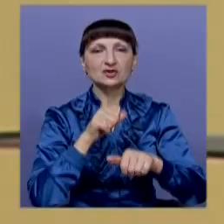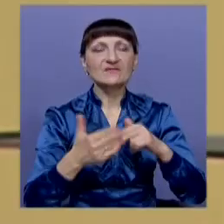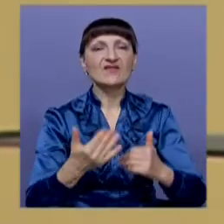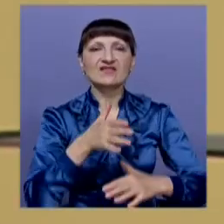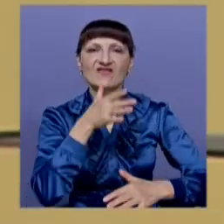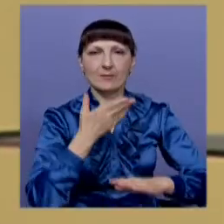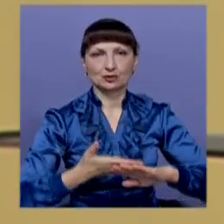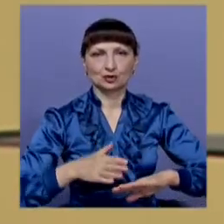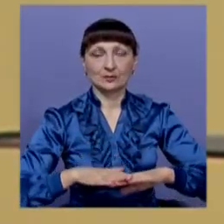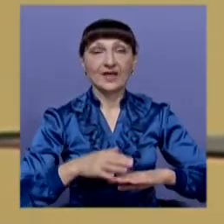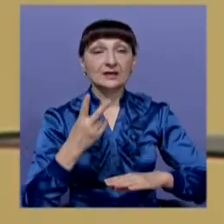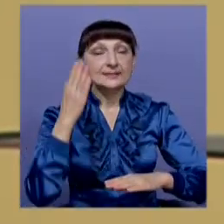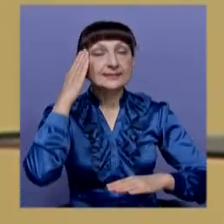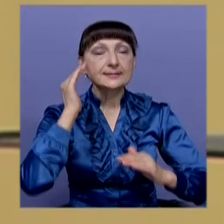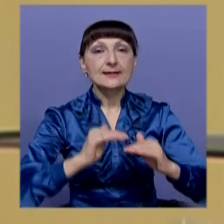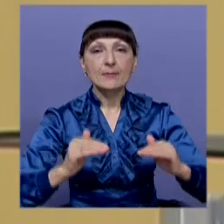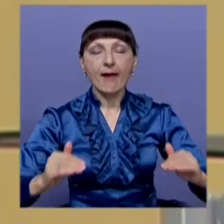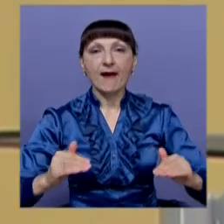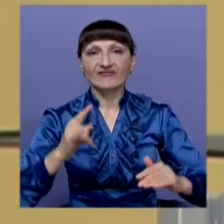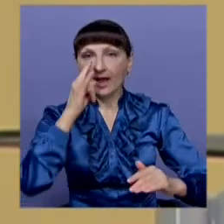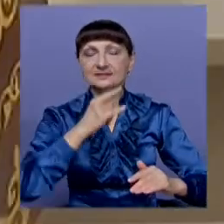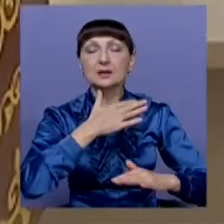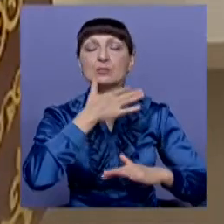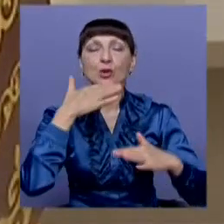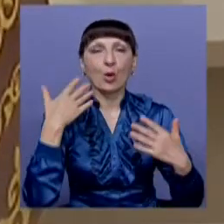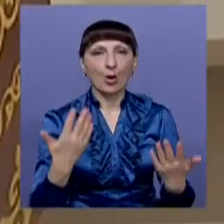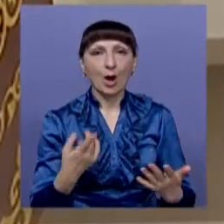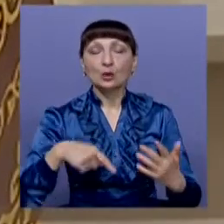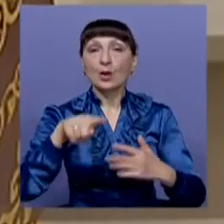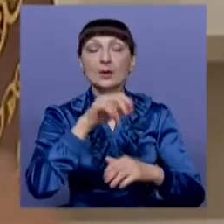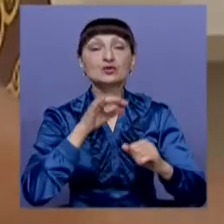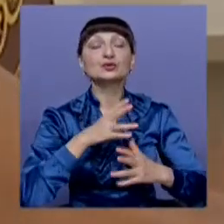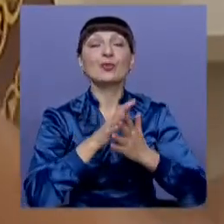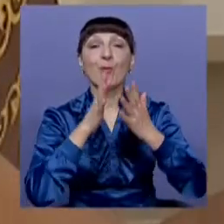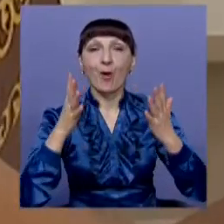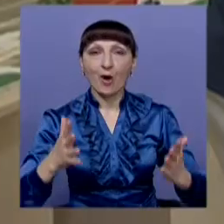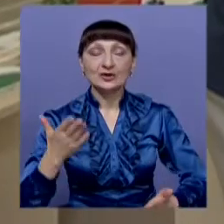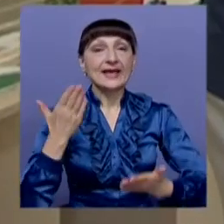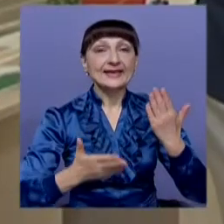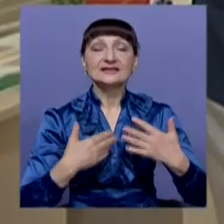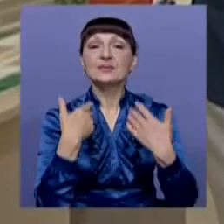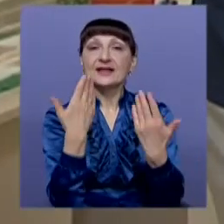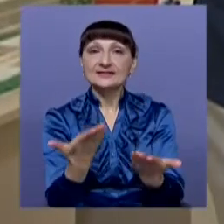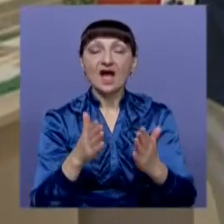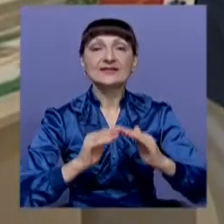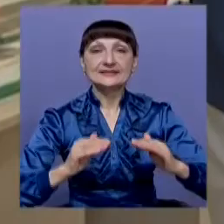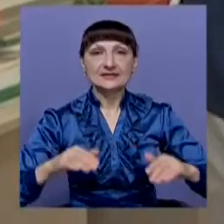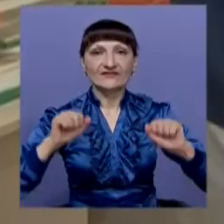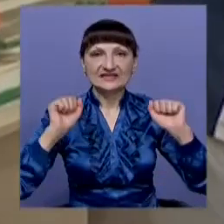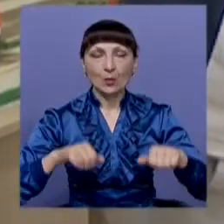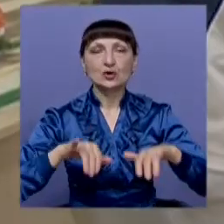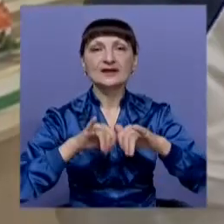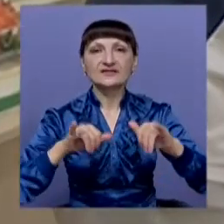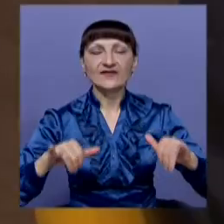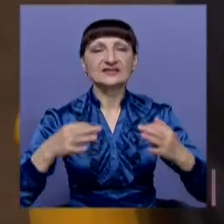период. И таких интеллектуальных ребят в нашей стране тысячи. Но их может быть еще больше, если предоставить детям возможность